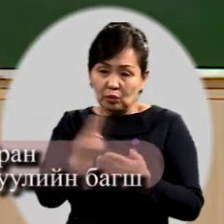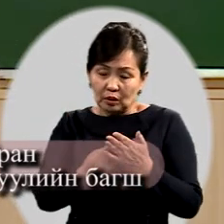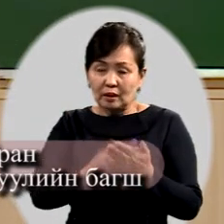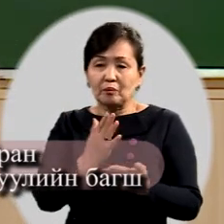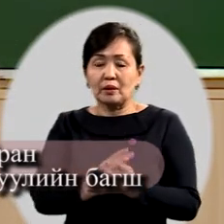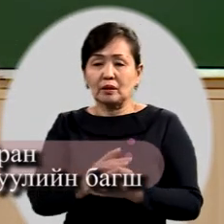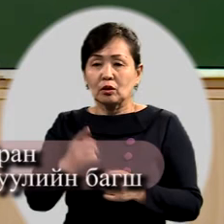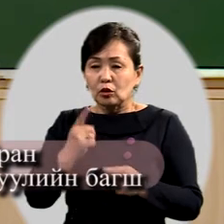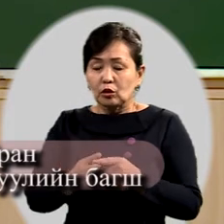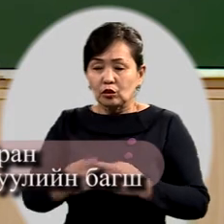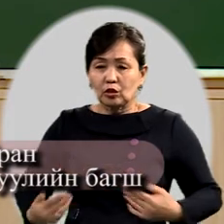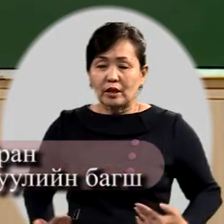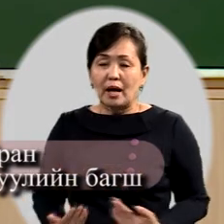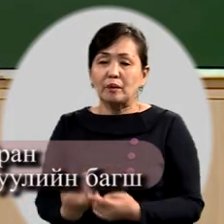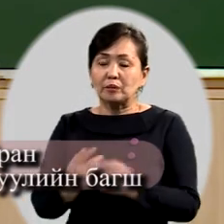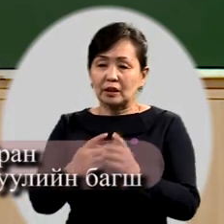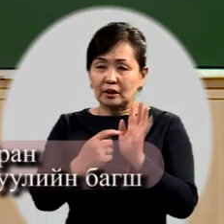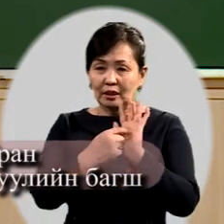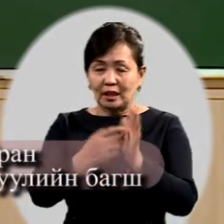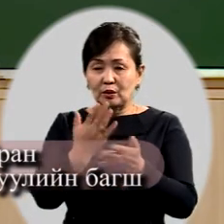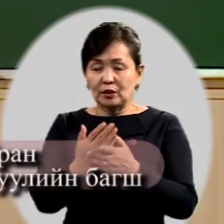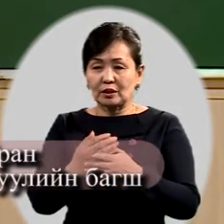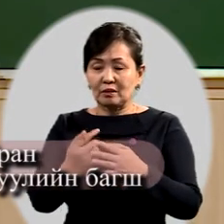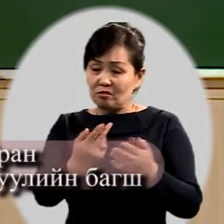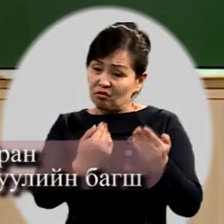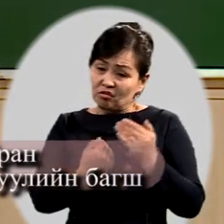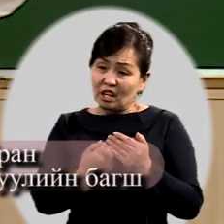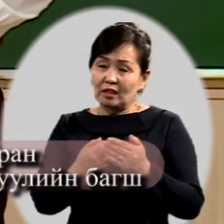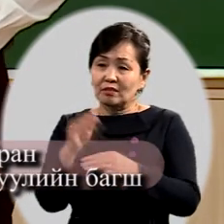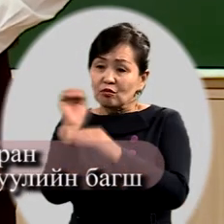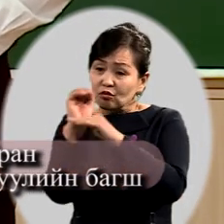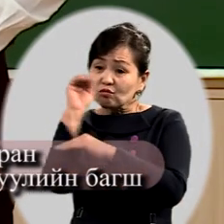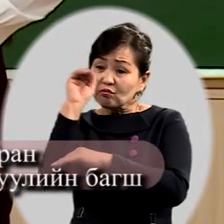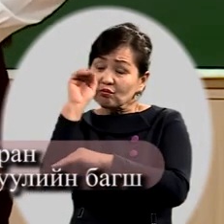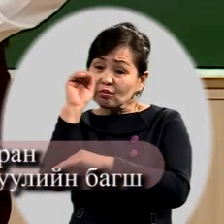мен өмірі жайындағы сурет.